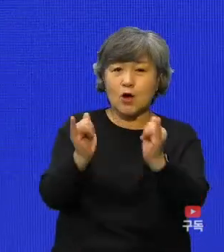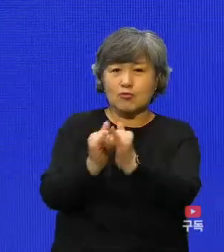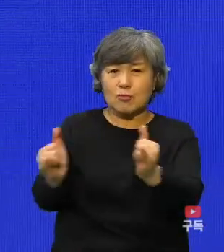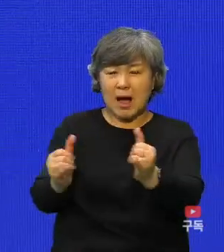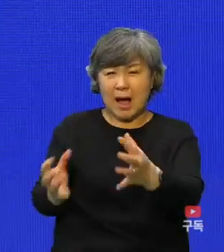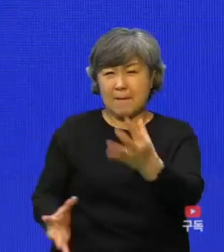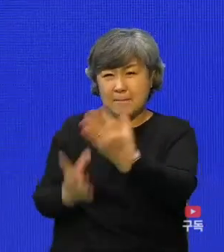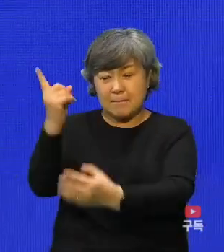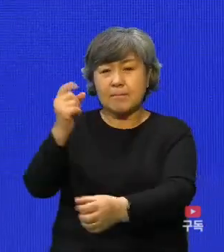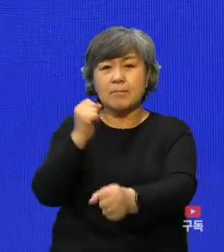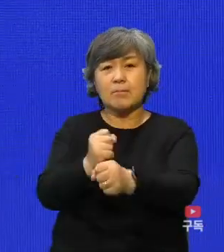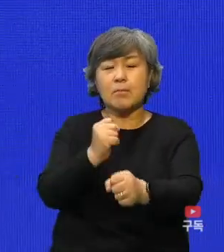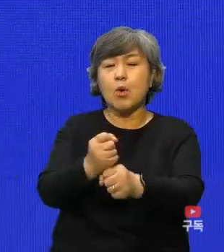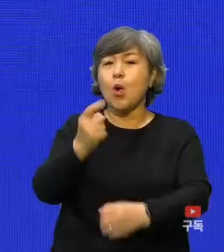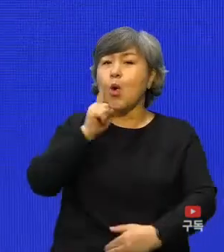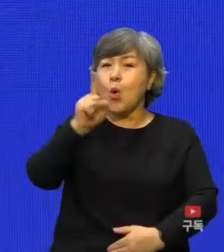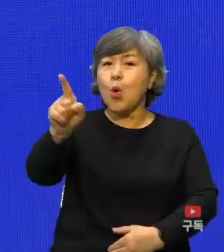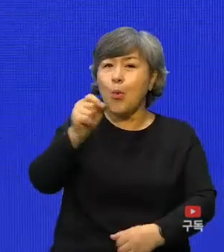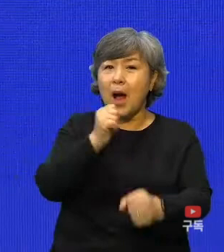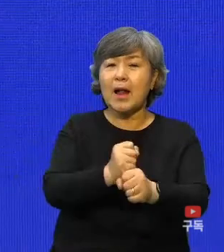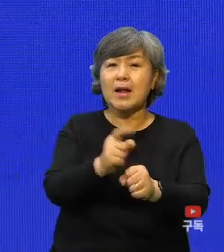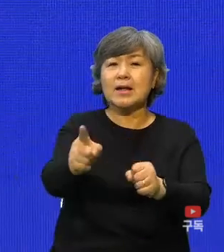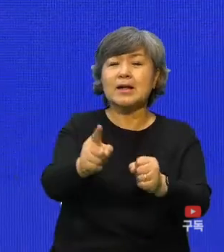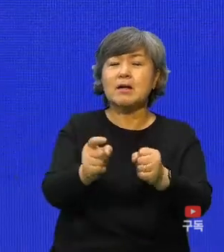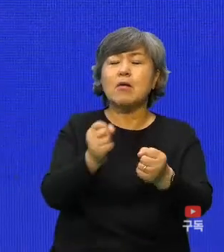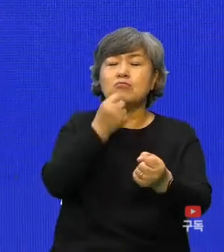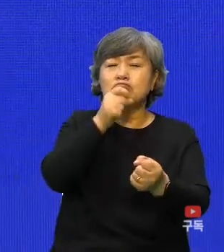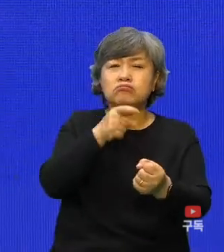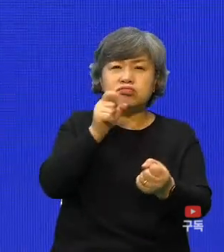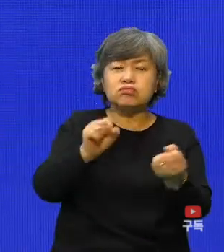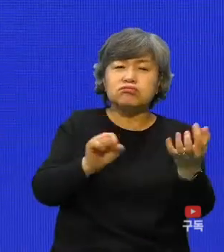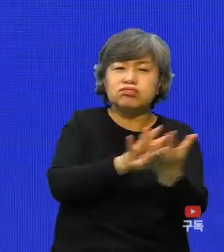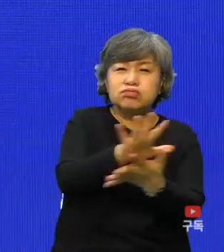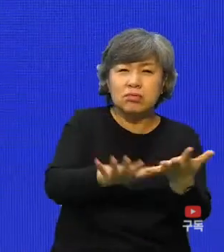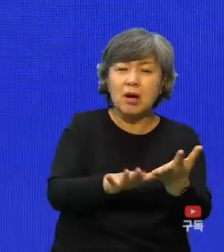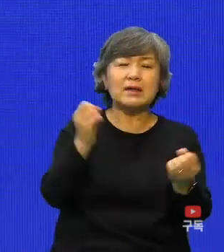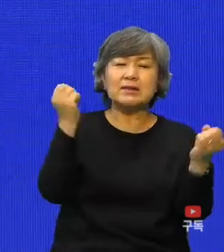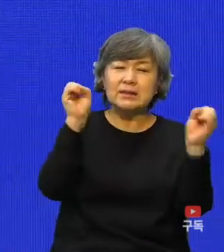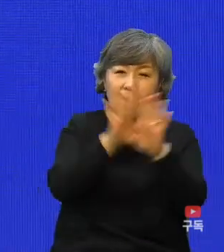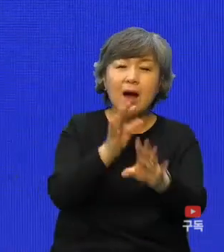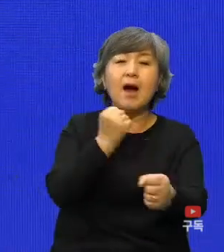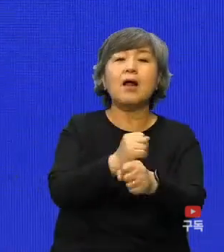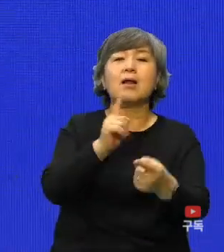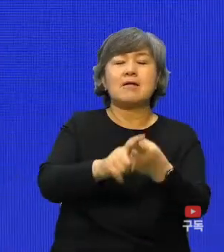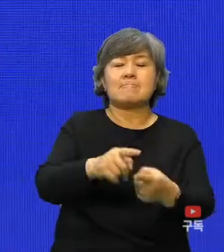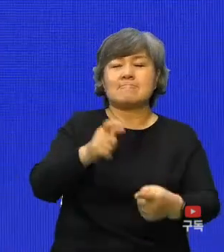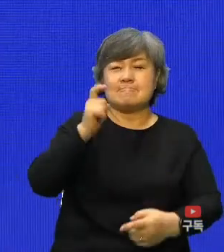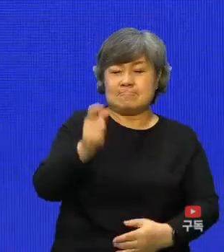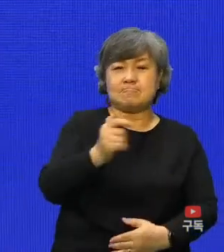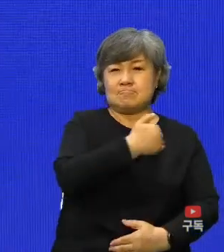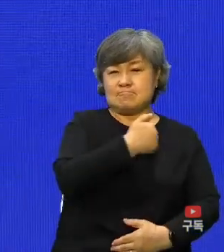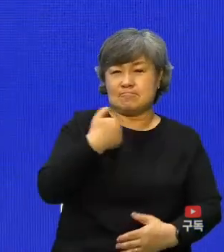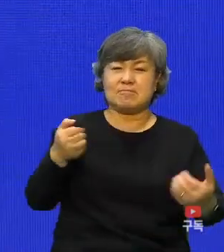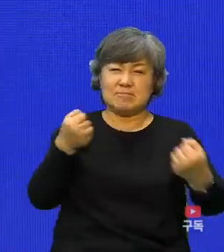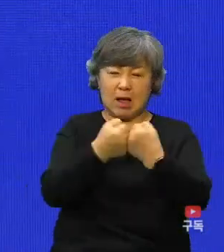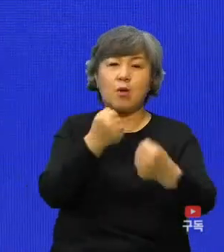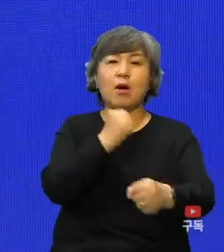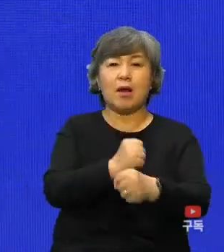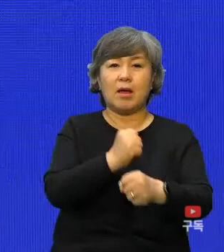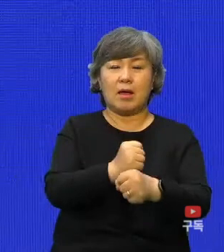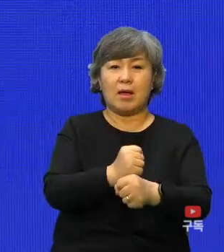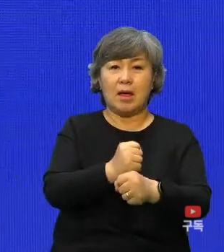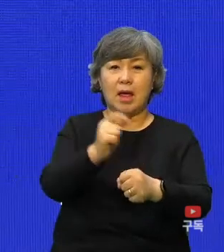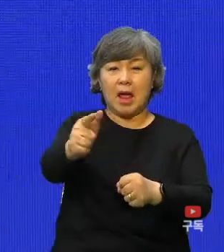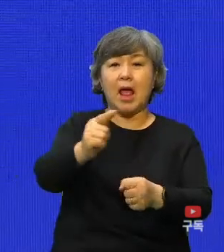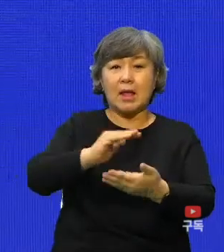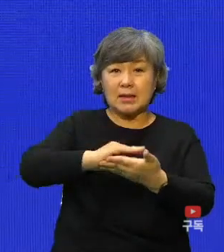되어 국기문란 고발사주 시즌2를 물타기 하려는 어떠한 시도에 대해서도 단호하게 맞서 싸울 것입니다. 청약통장이